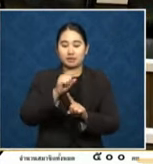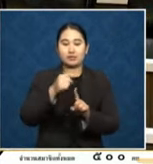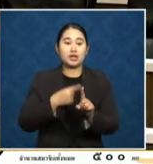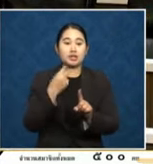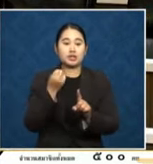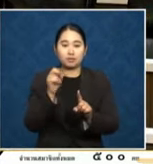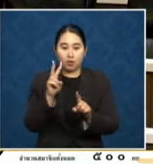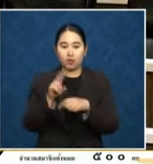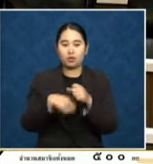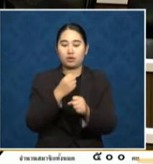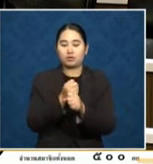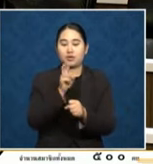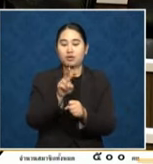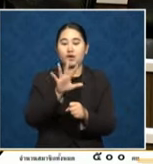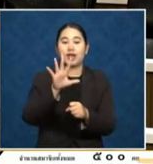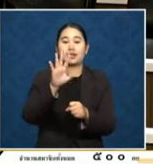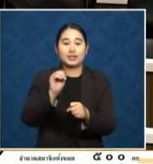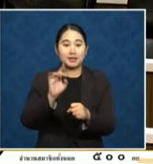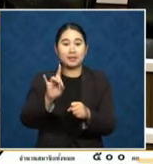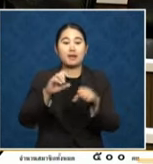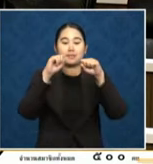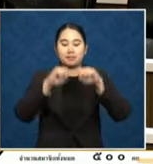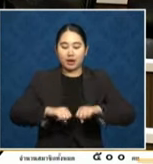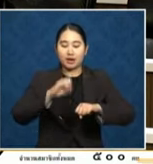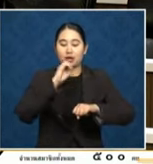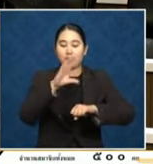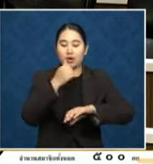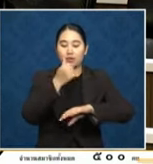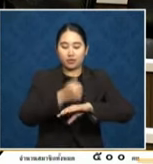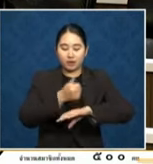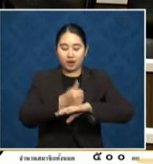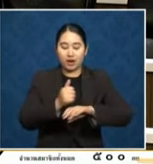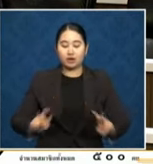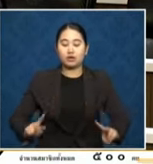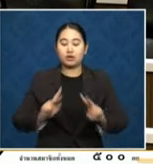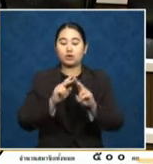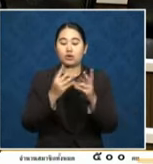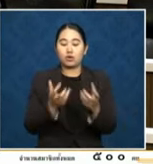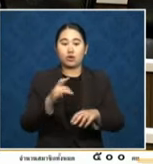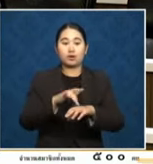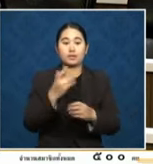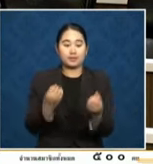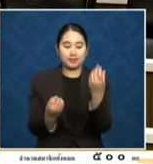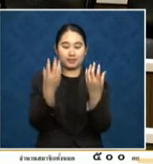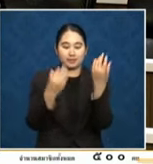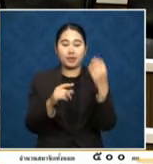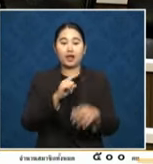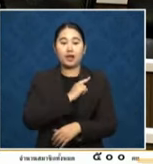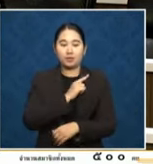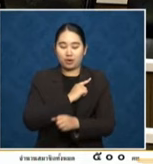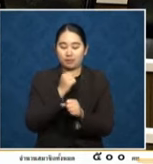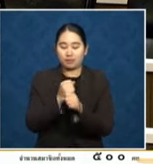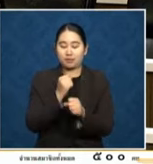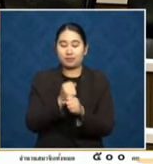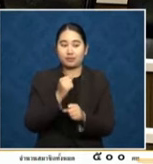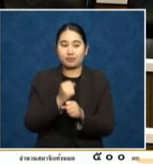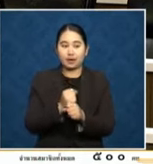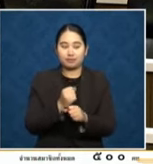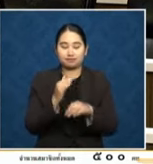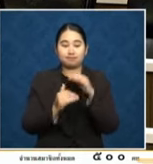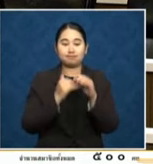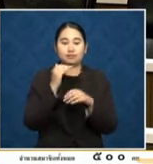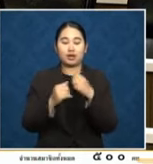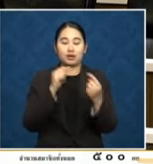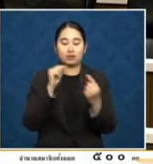คม2548มติให้รัฐมนตรีกระทรวงทรัพย์ในขณะนั้นเป็นเจ้าภาพรับผิดชอบการดำเนินงานและความคืบหน้า